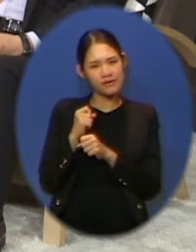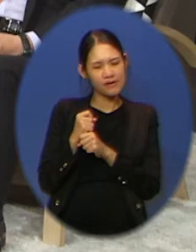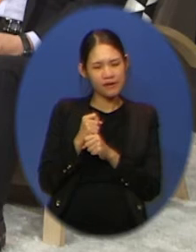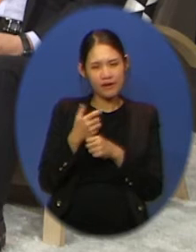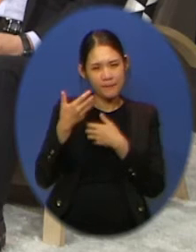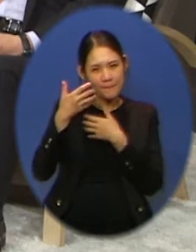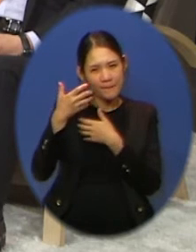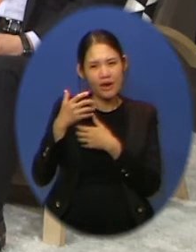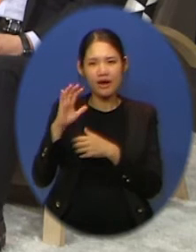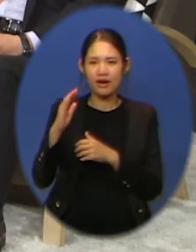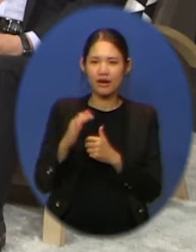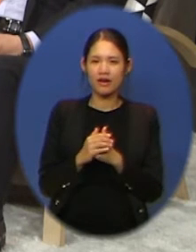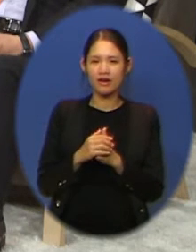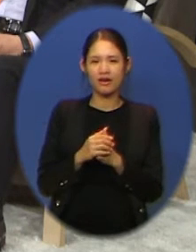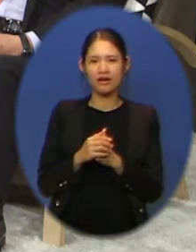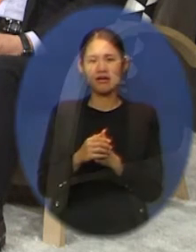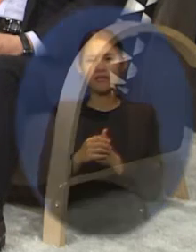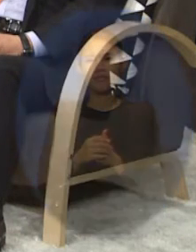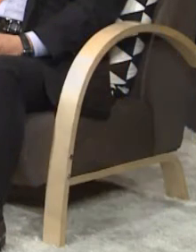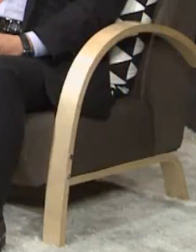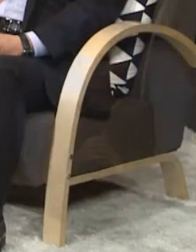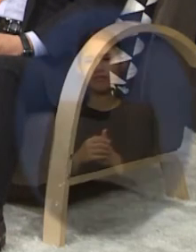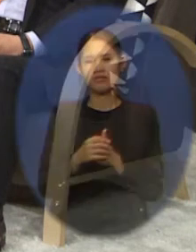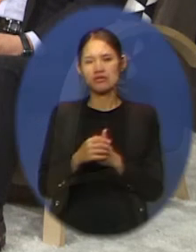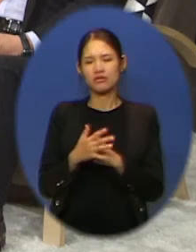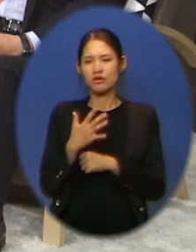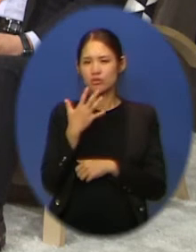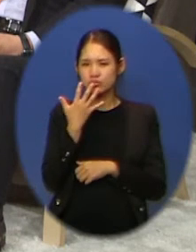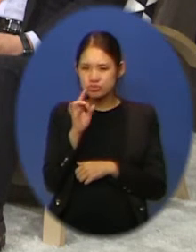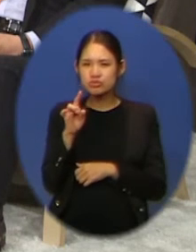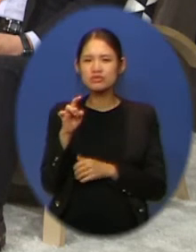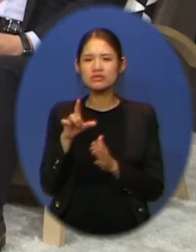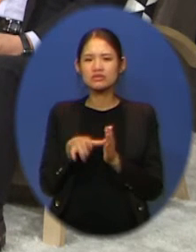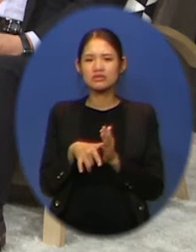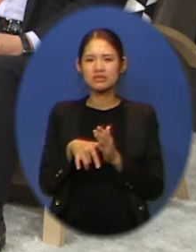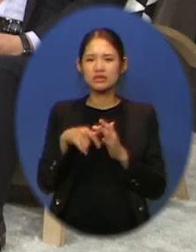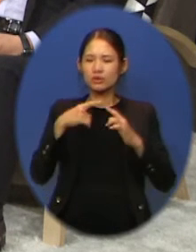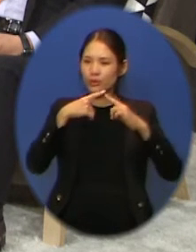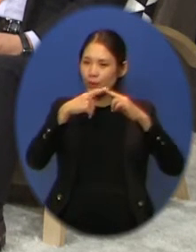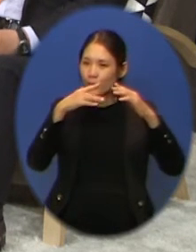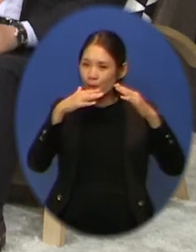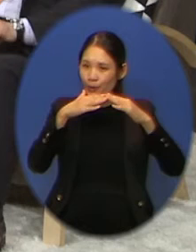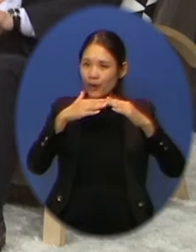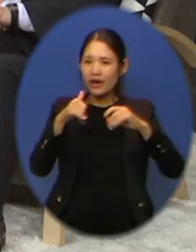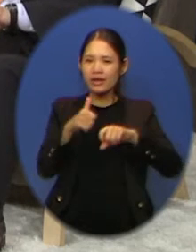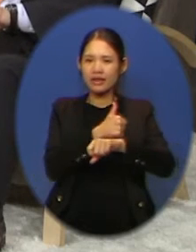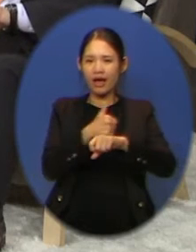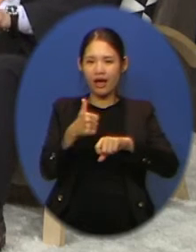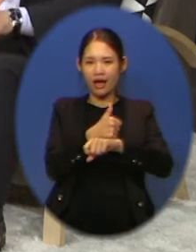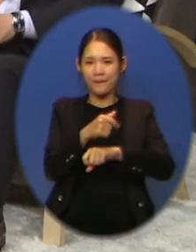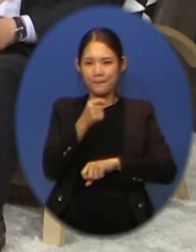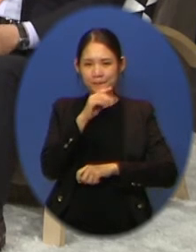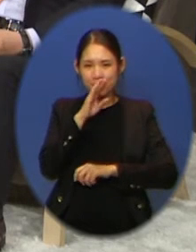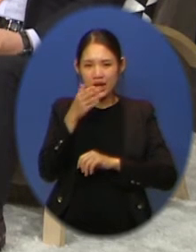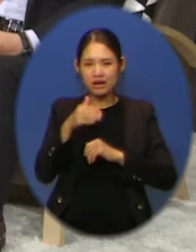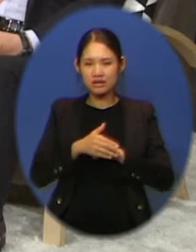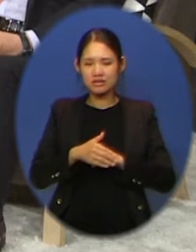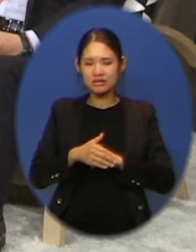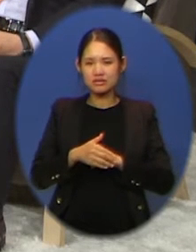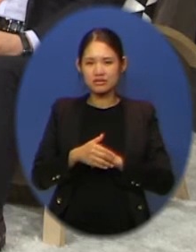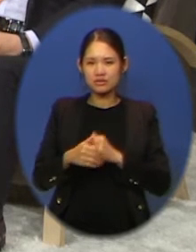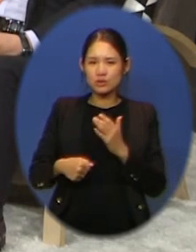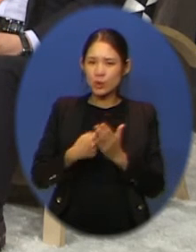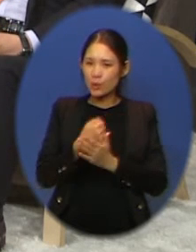매달려야 됩니다. 그런데 네. 물론 그때 가서 교회를 뭐 달리라고 그랬지만 워낙 엄두가 안 났지만 그